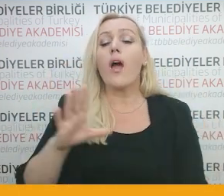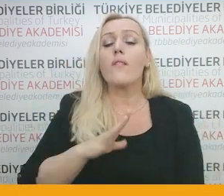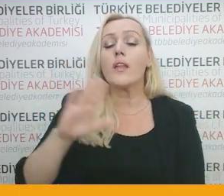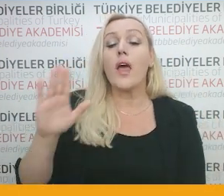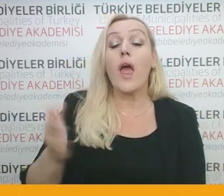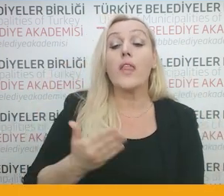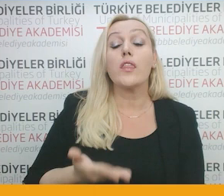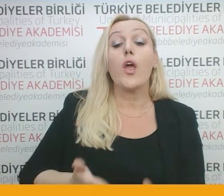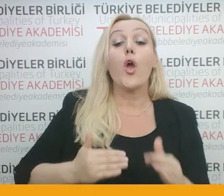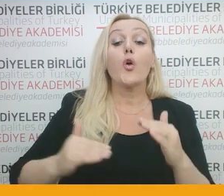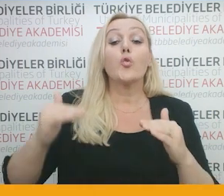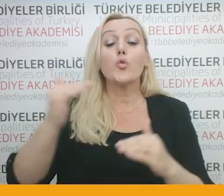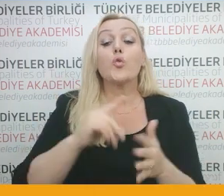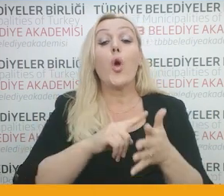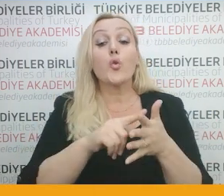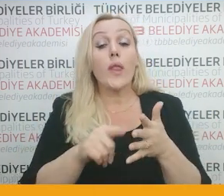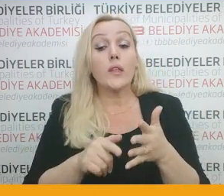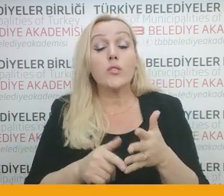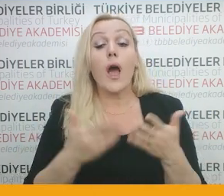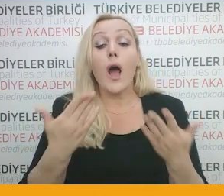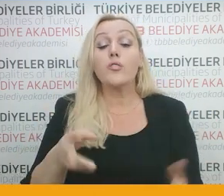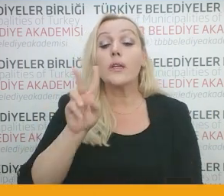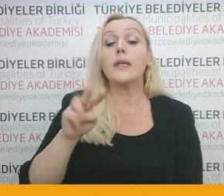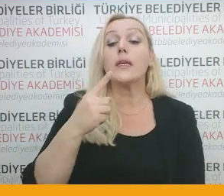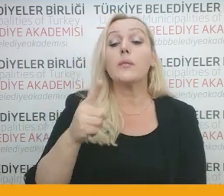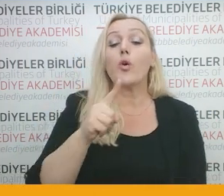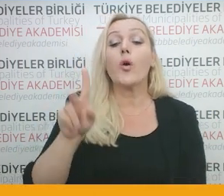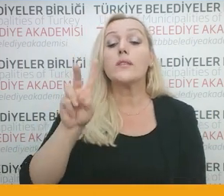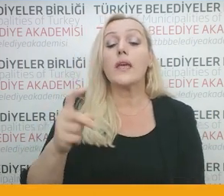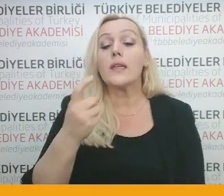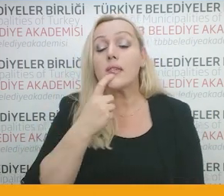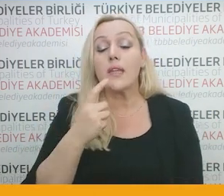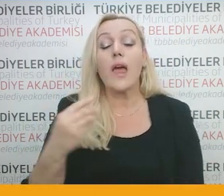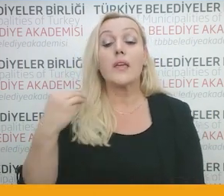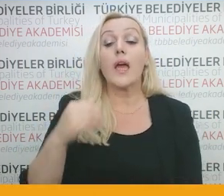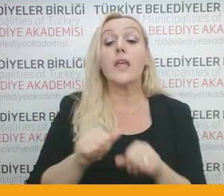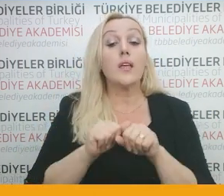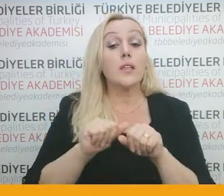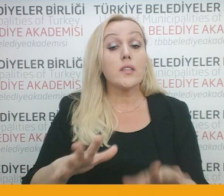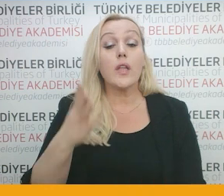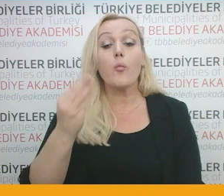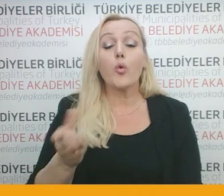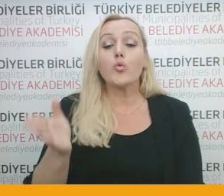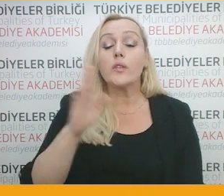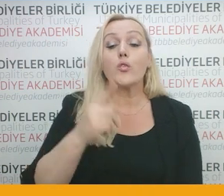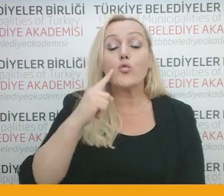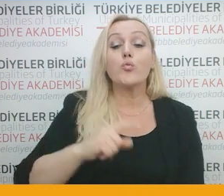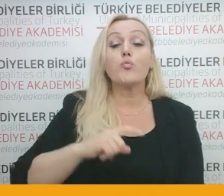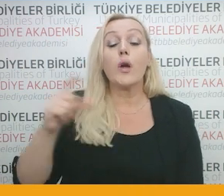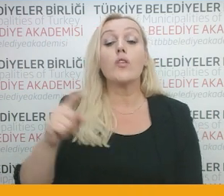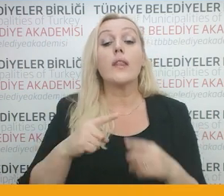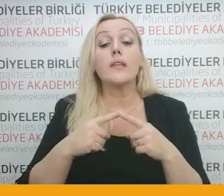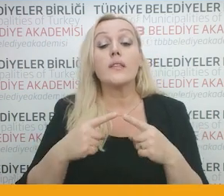en üst yöneticisi müsteşardı. Ancak 2018'de yeni sisteme geçtikten sonra, Cumhurbaşkanlığı sistemine geçtikten